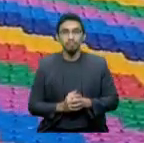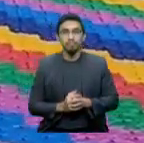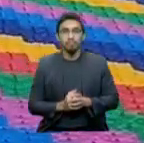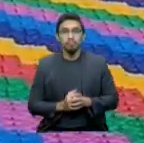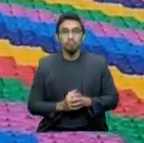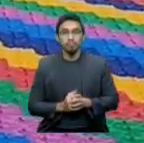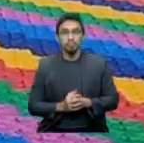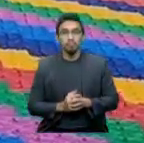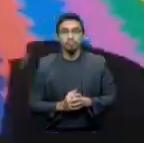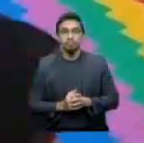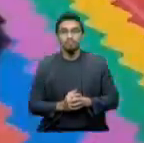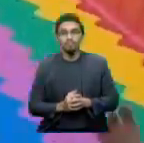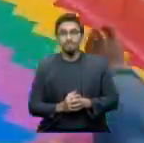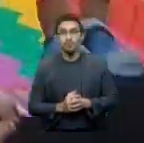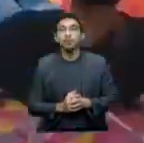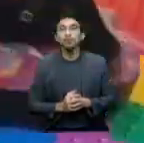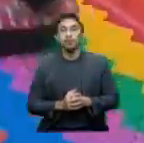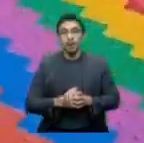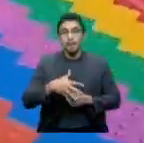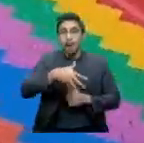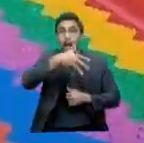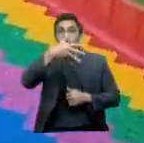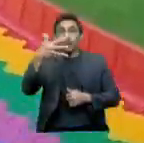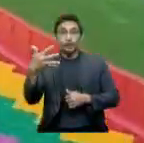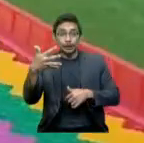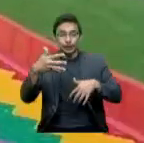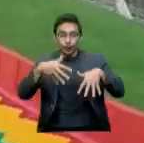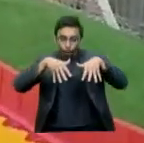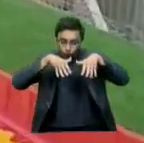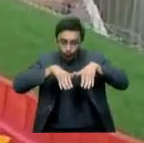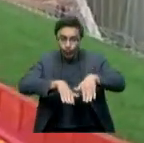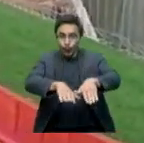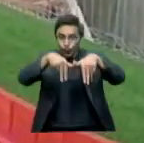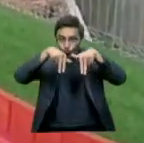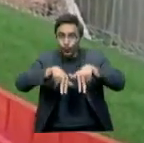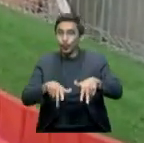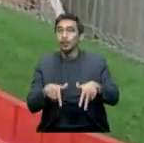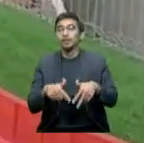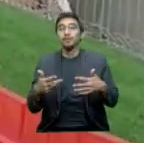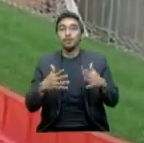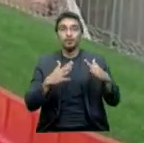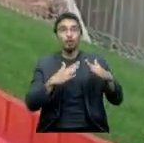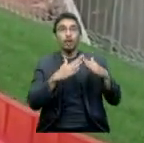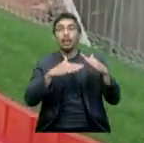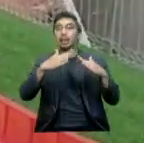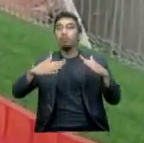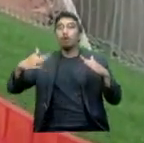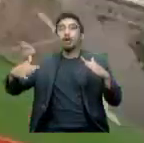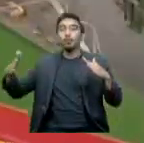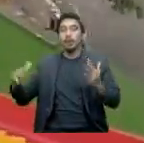Berseluncur menikmati rainbow slide atau seluncuran pelangi, sambil menikmati pemandangan kawasan perbukitan, kini menjadi tren wisata